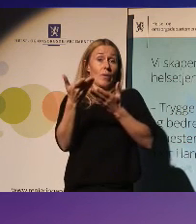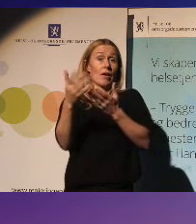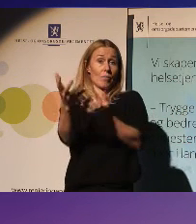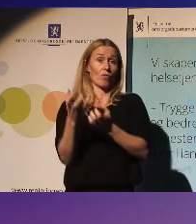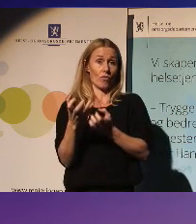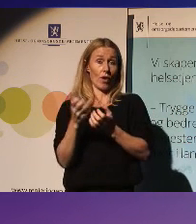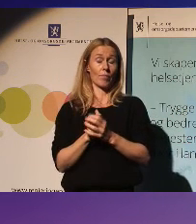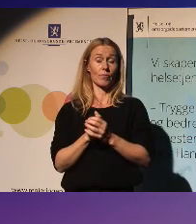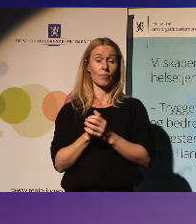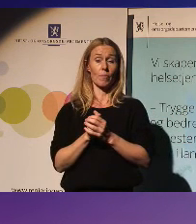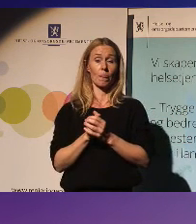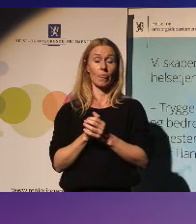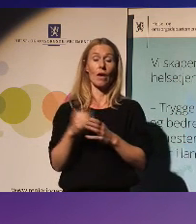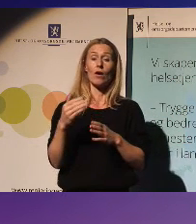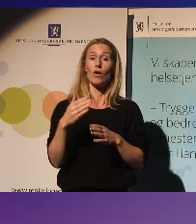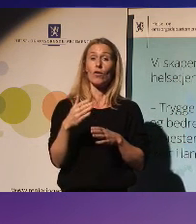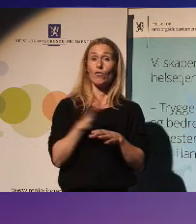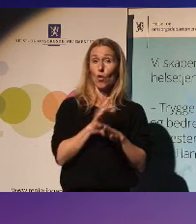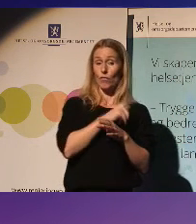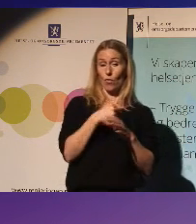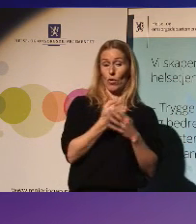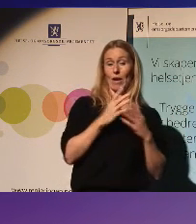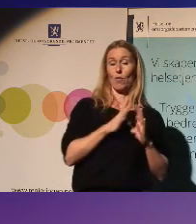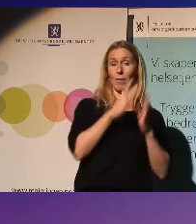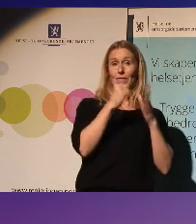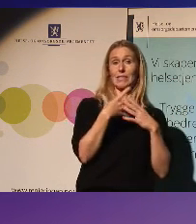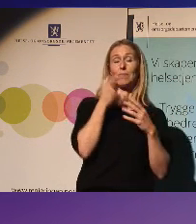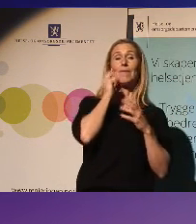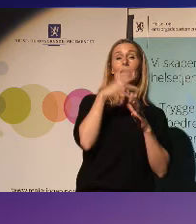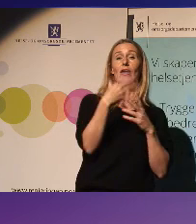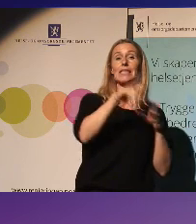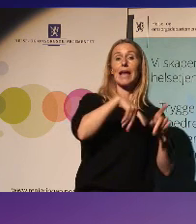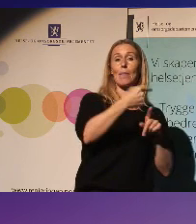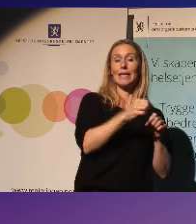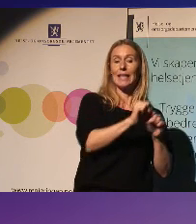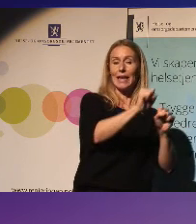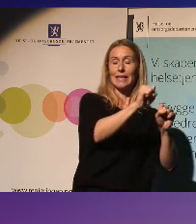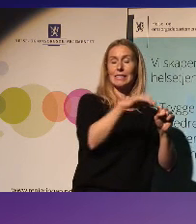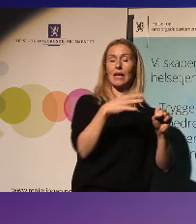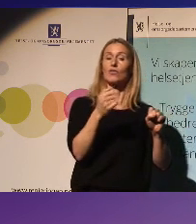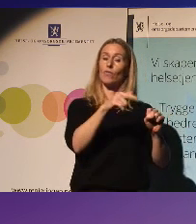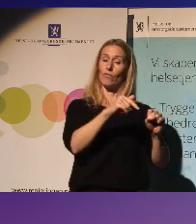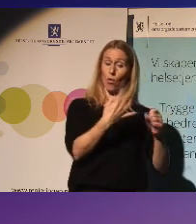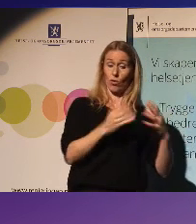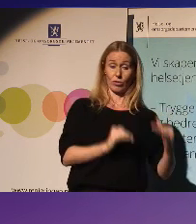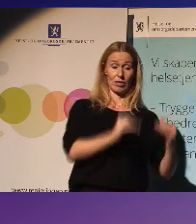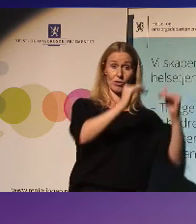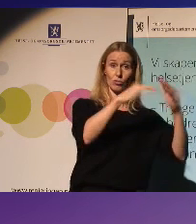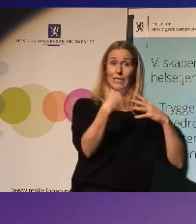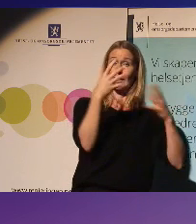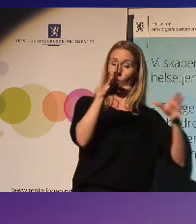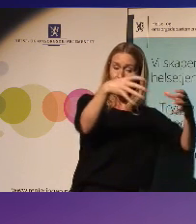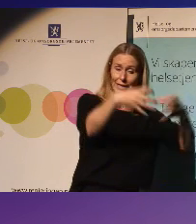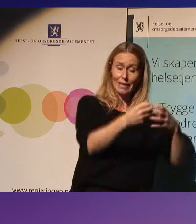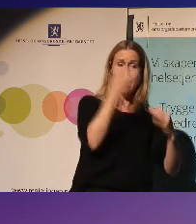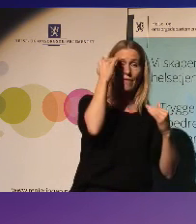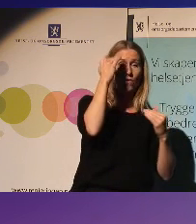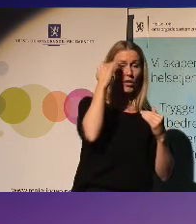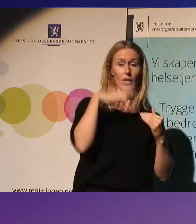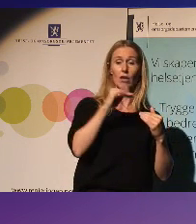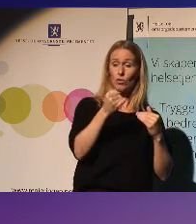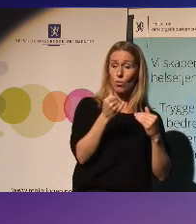Før vår opplevelse med hverdagsrehabilitering for 6 år siden, så var organisasjonen sin kollektive erfaring at innbyggernes hjelpebehov